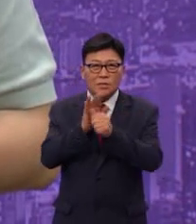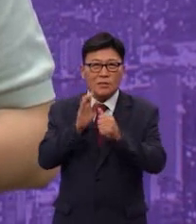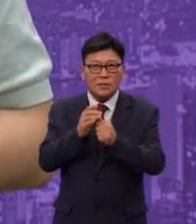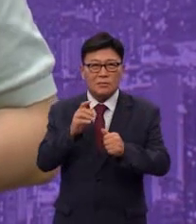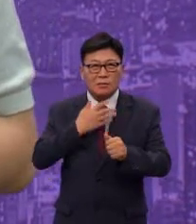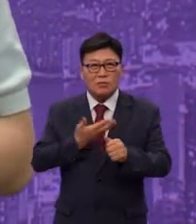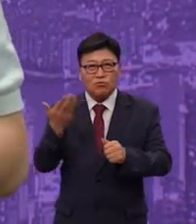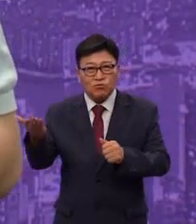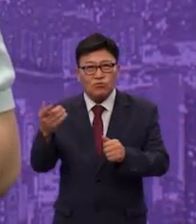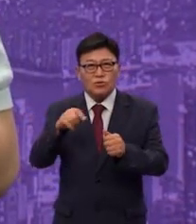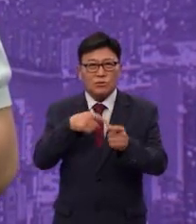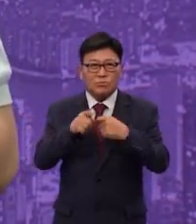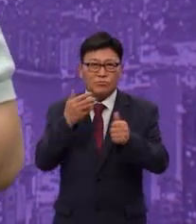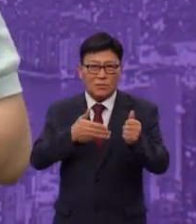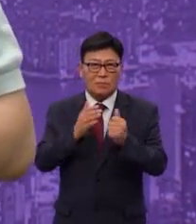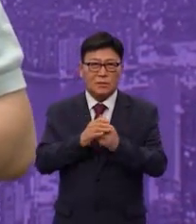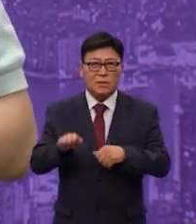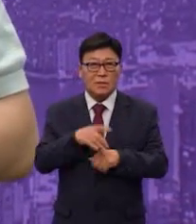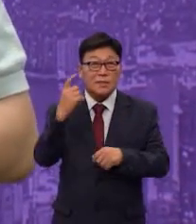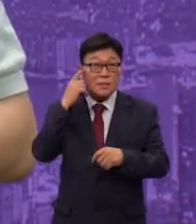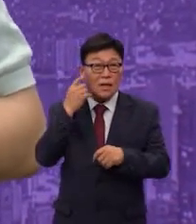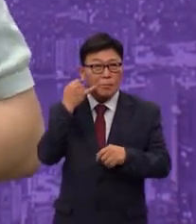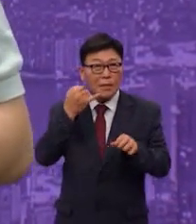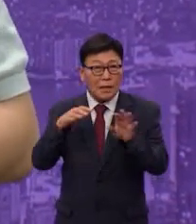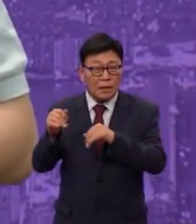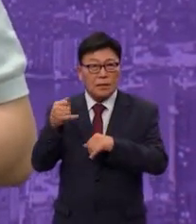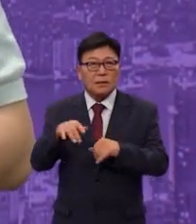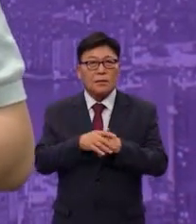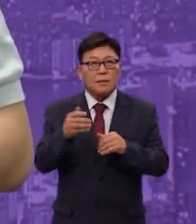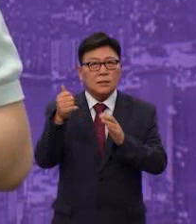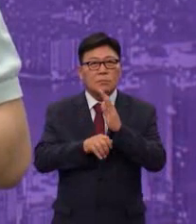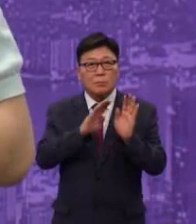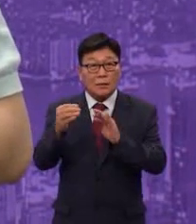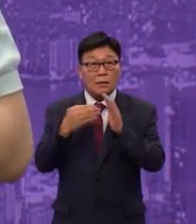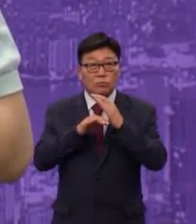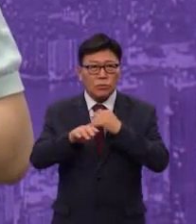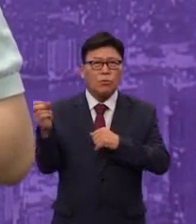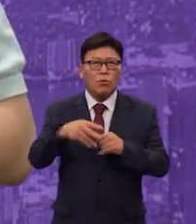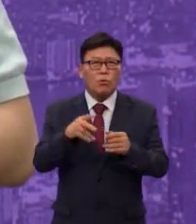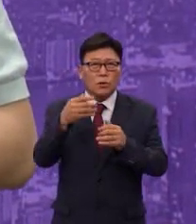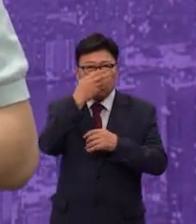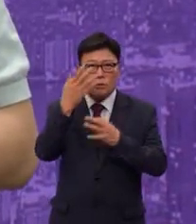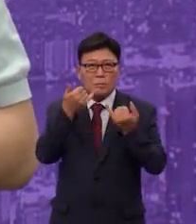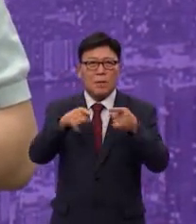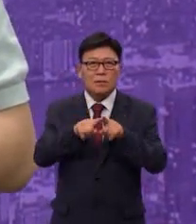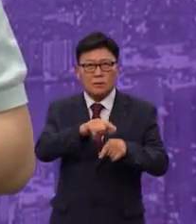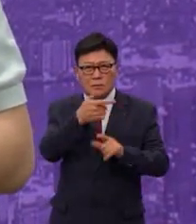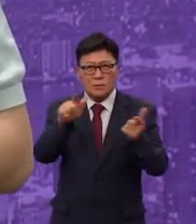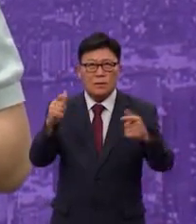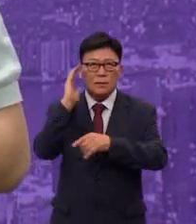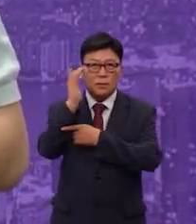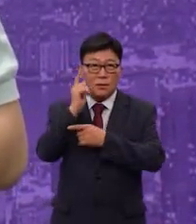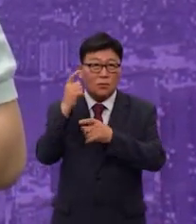먼저 보내주시기를 요청드립니다. 저희 생각하는 바다는 실패박람회가 끝나더라도 청년과 함께 할 수 있는 다양한